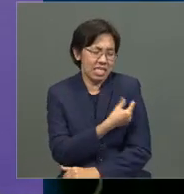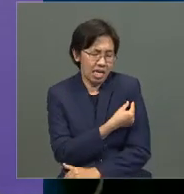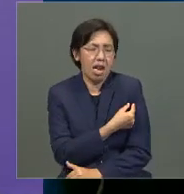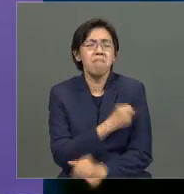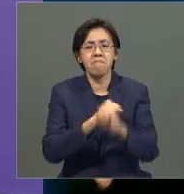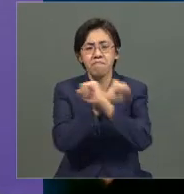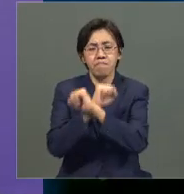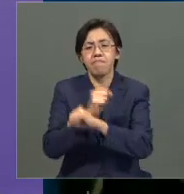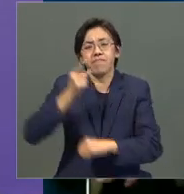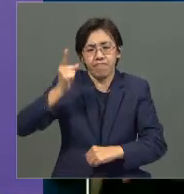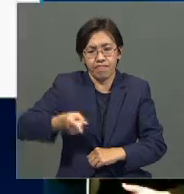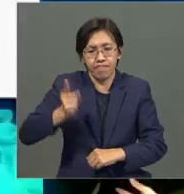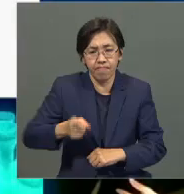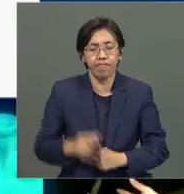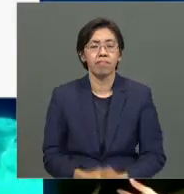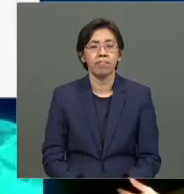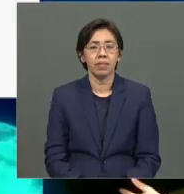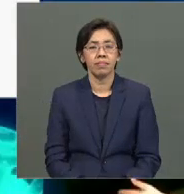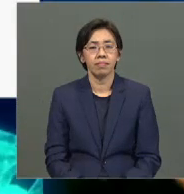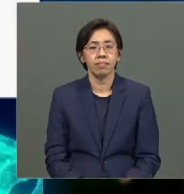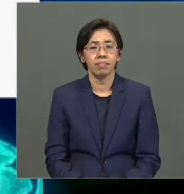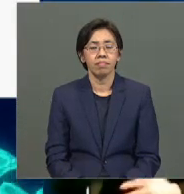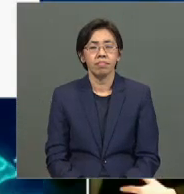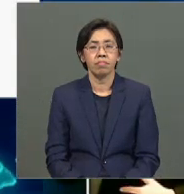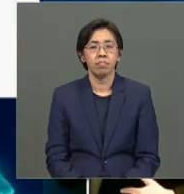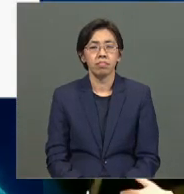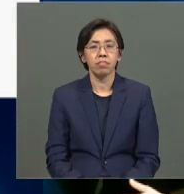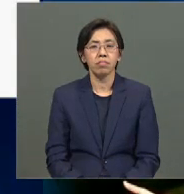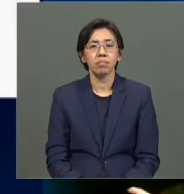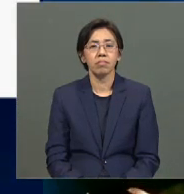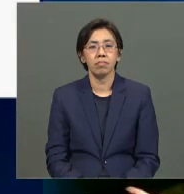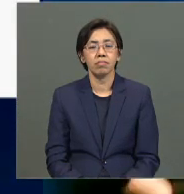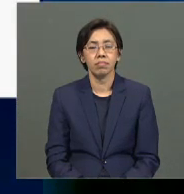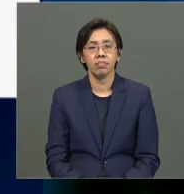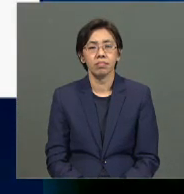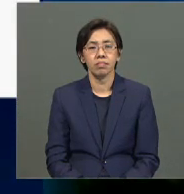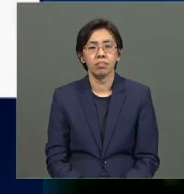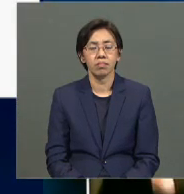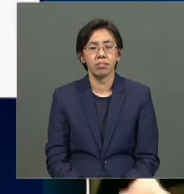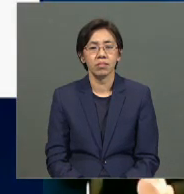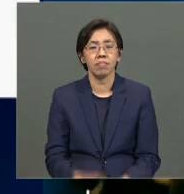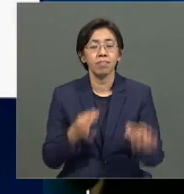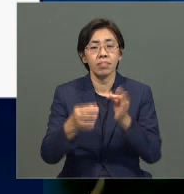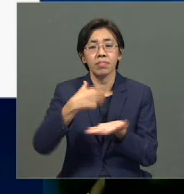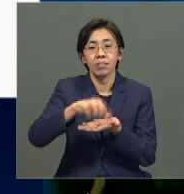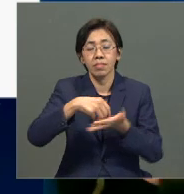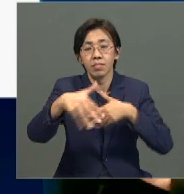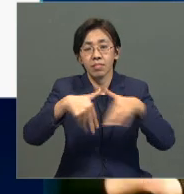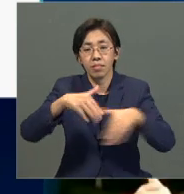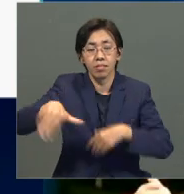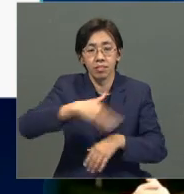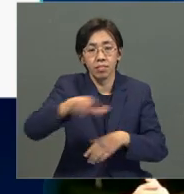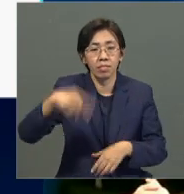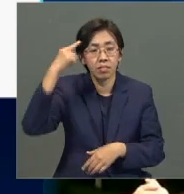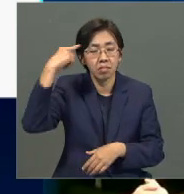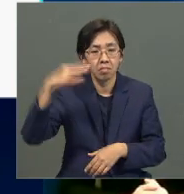ะ ครับ ผู้ที่ได้รับวัคซีนสะสมได้อย่างที่ได้นำเรียนพี่น้องประชาชนแล้วก็ถือว่